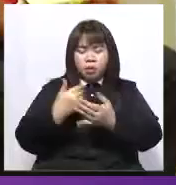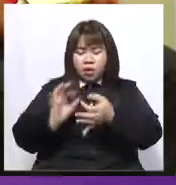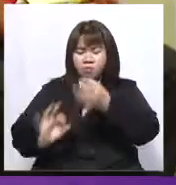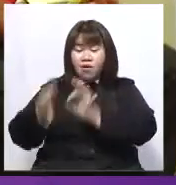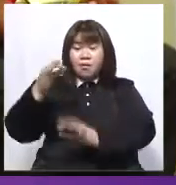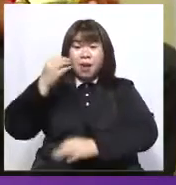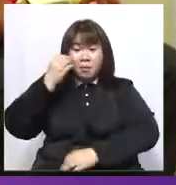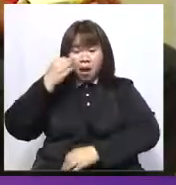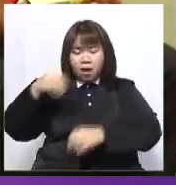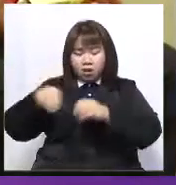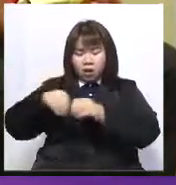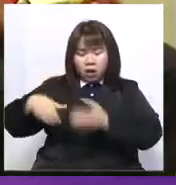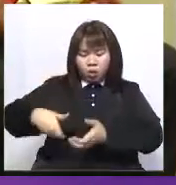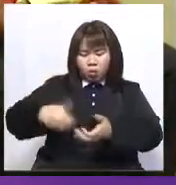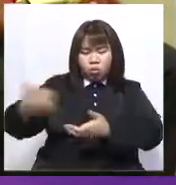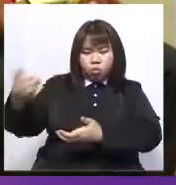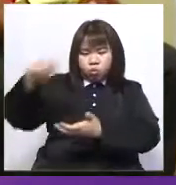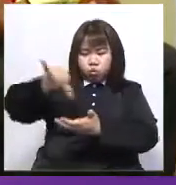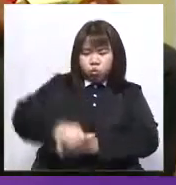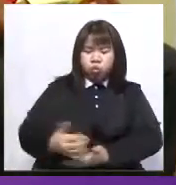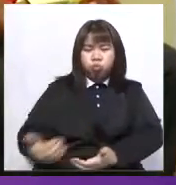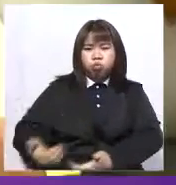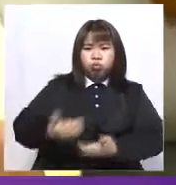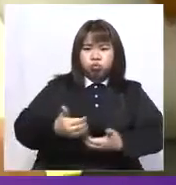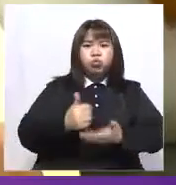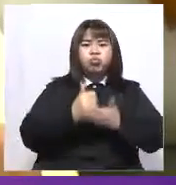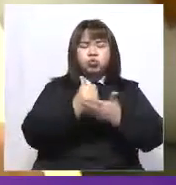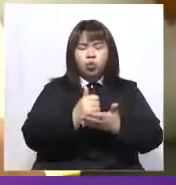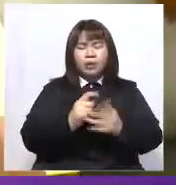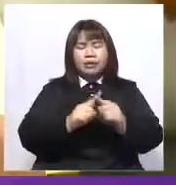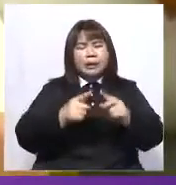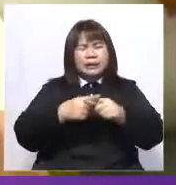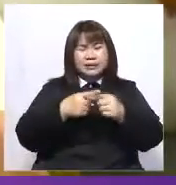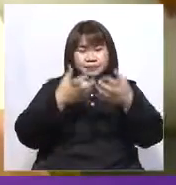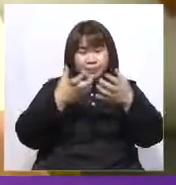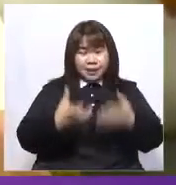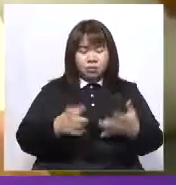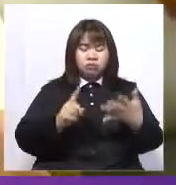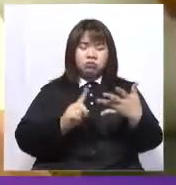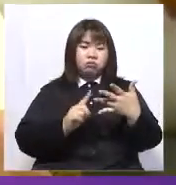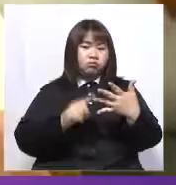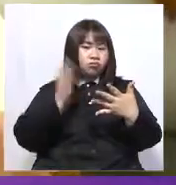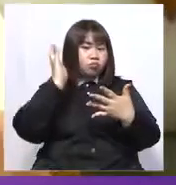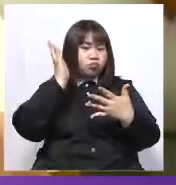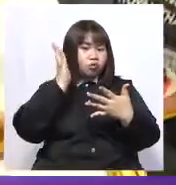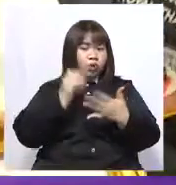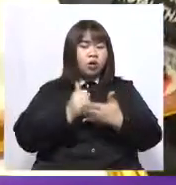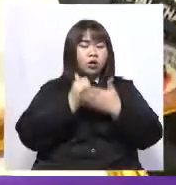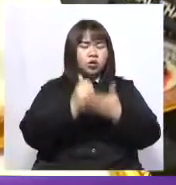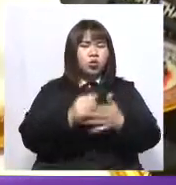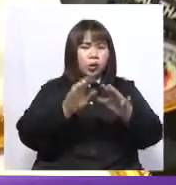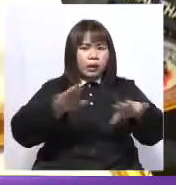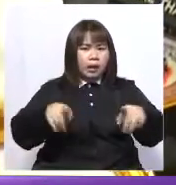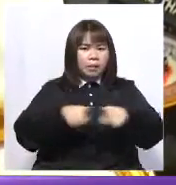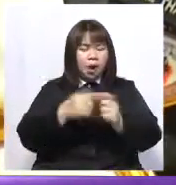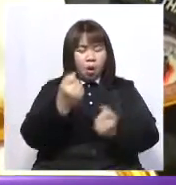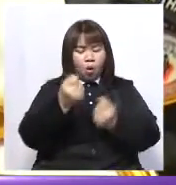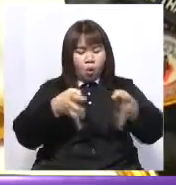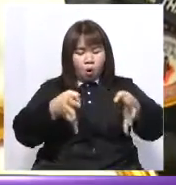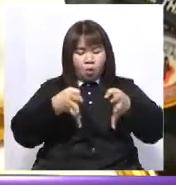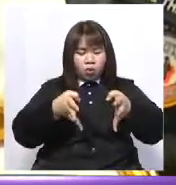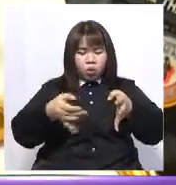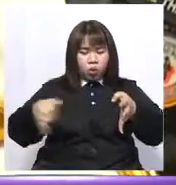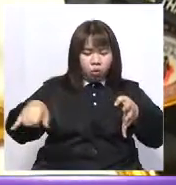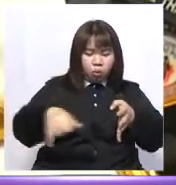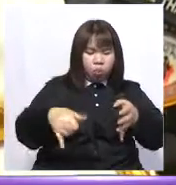ลังไฟไหม้และพลัดตกลงมาจากหลังคาได้รับบาดเจ็บสาหัสนายสุทธิระนาคำช่วยเหลือเด็กที่กำลังจะถูกรถบรรทุกชน